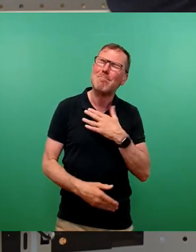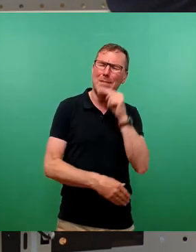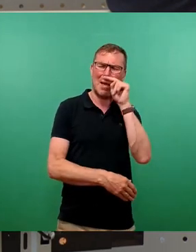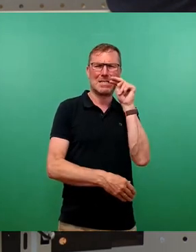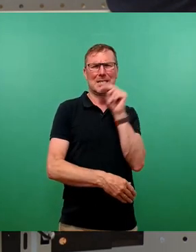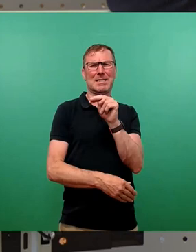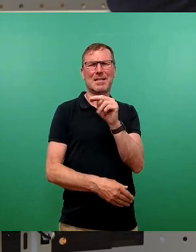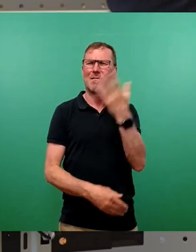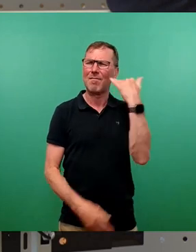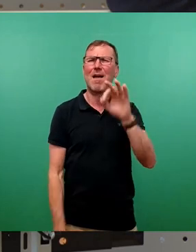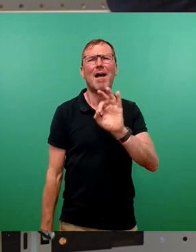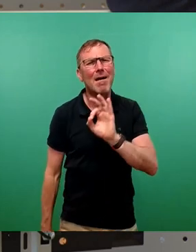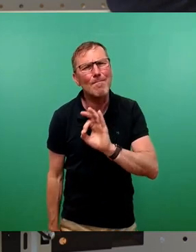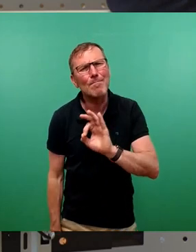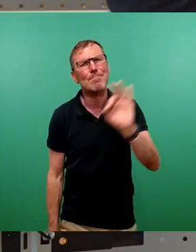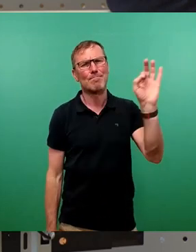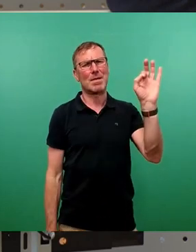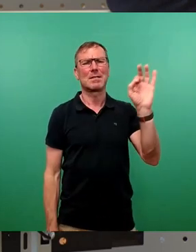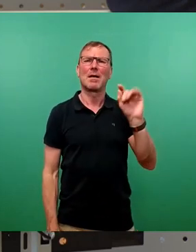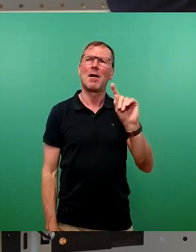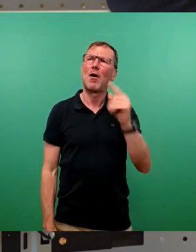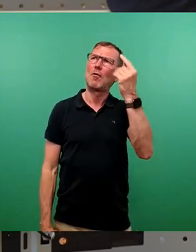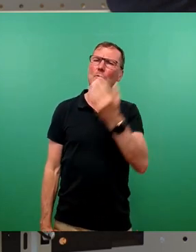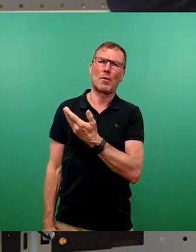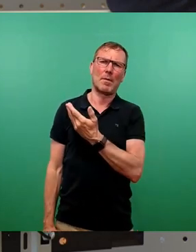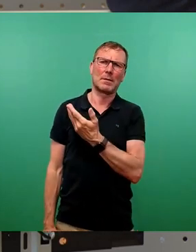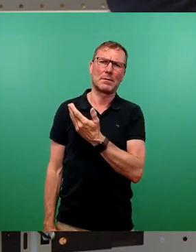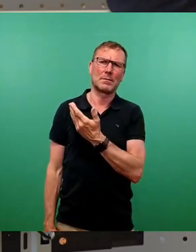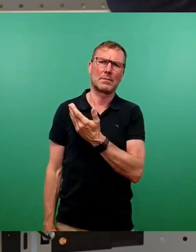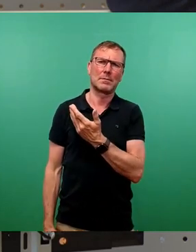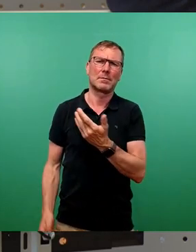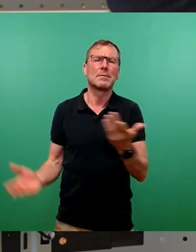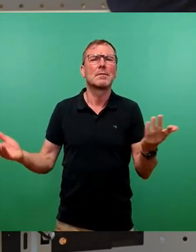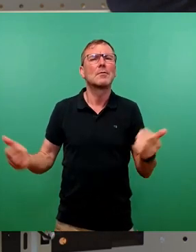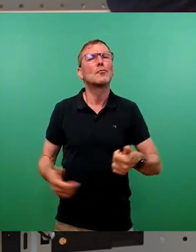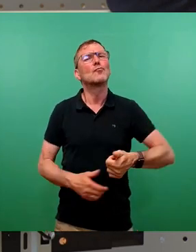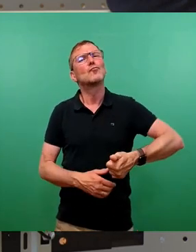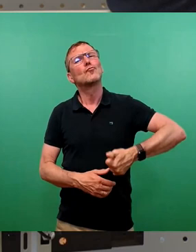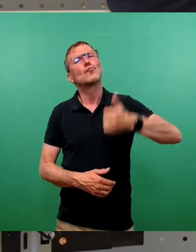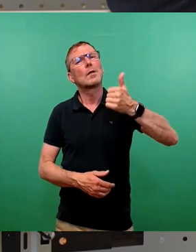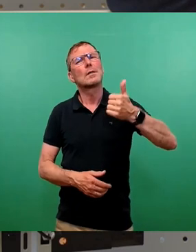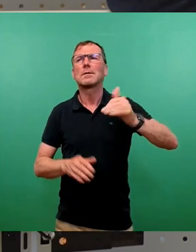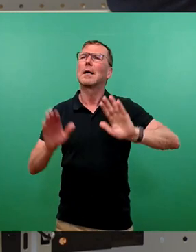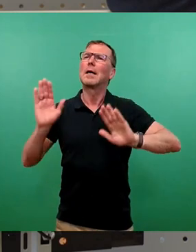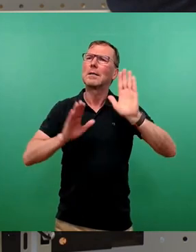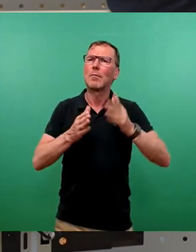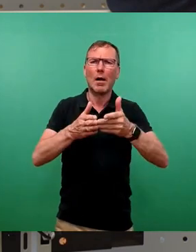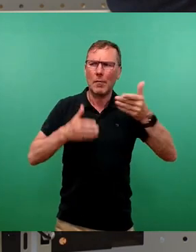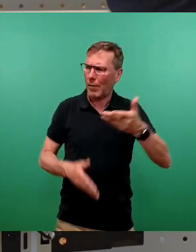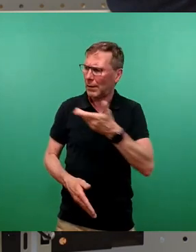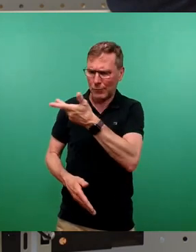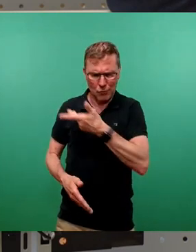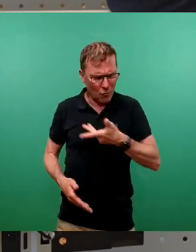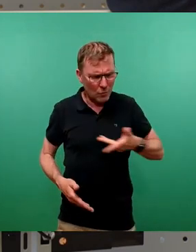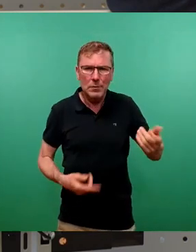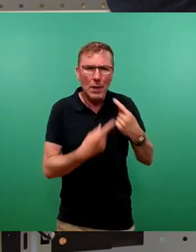klüger gewesen. Der Oberbürgermeister wäre zunächst mit den demokratischen Fraktionen dieses Hauses ins